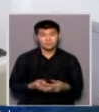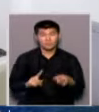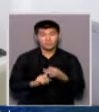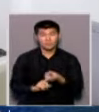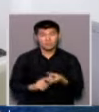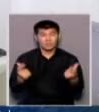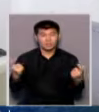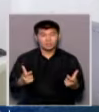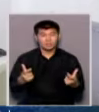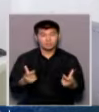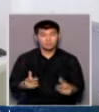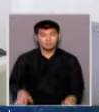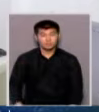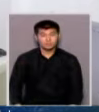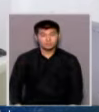жағдайында өтеді. Сондықтан да